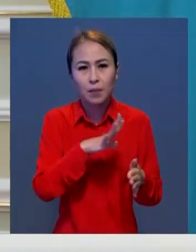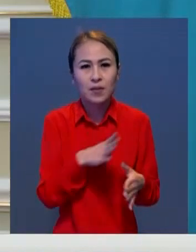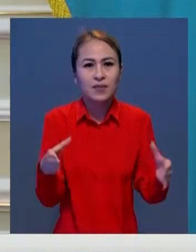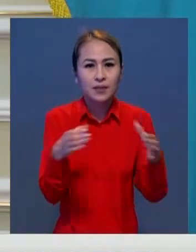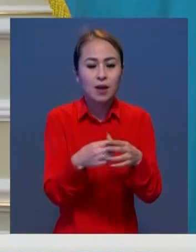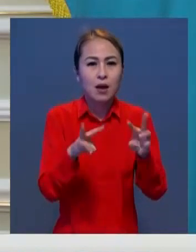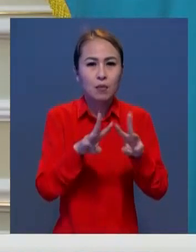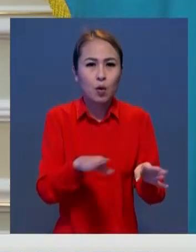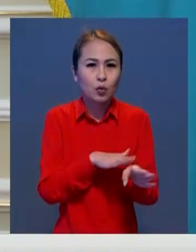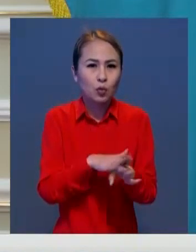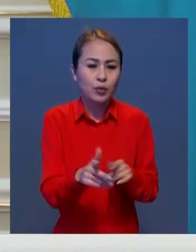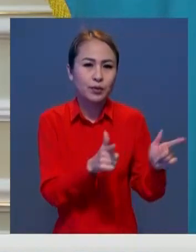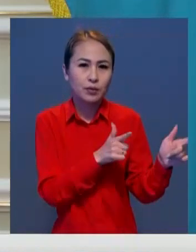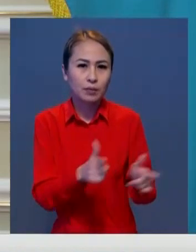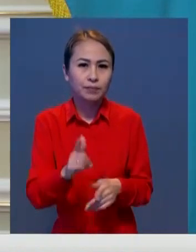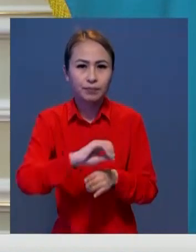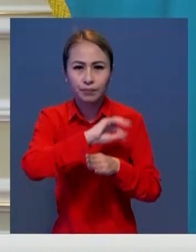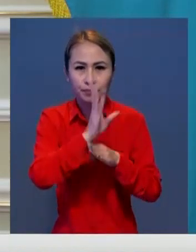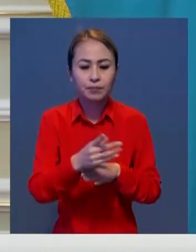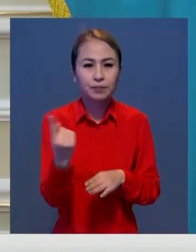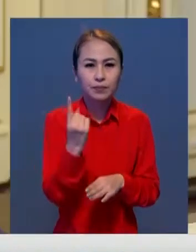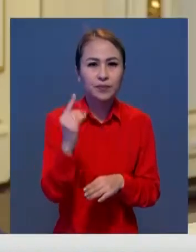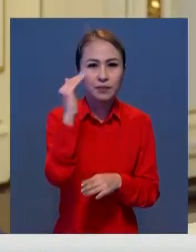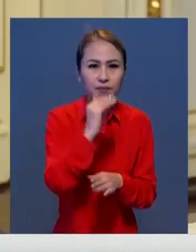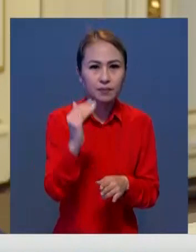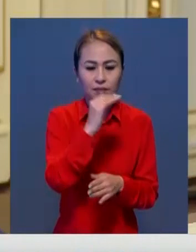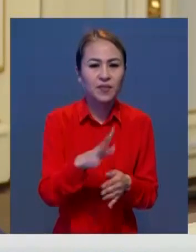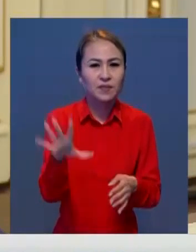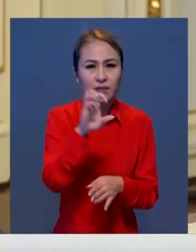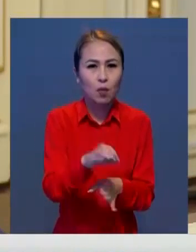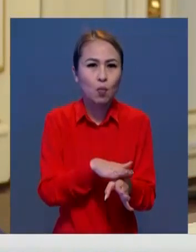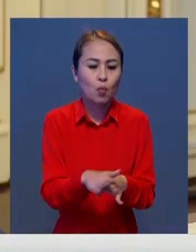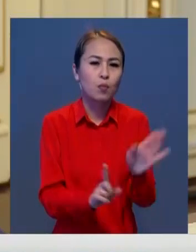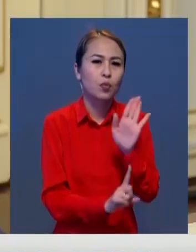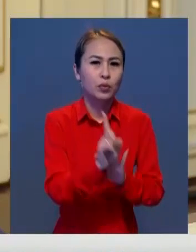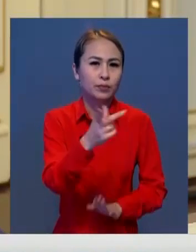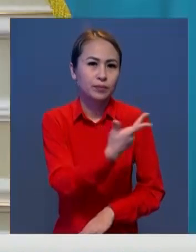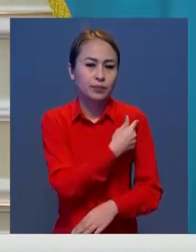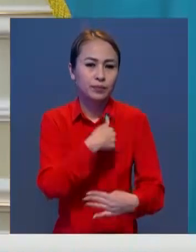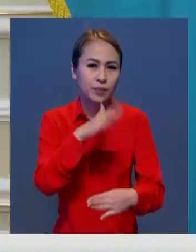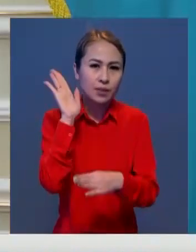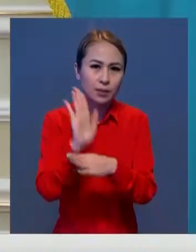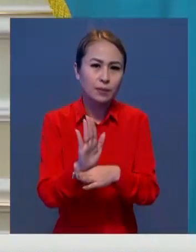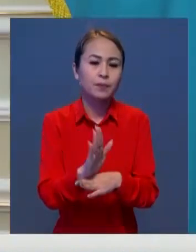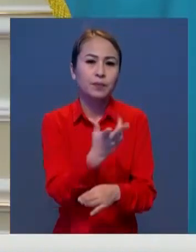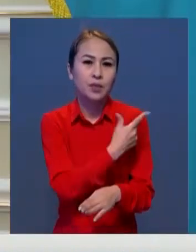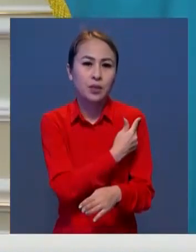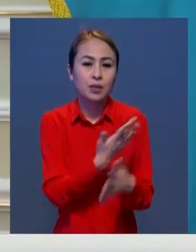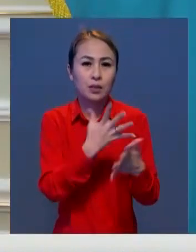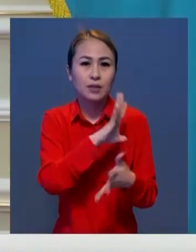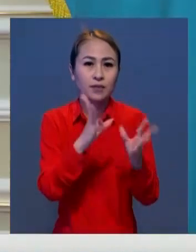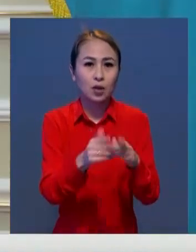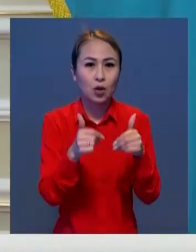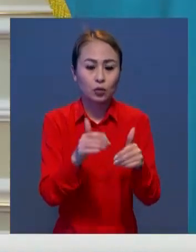бірлесе толыққанды дайындықты қамтамасыз етіп, 1 ақпаннан жаппай вакциналауға кірісуді тапсырамын. Екпе жақсы нәтиже